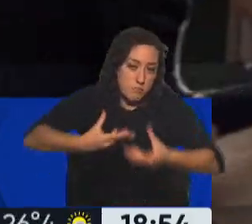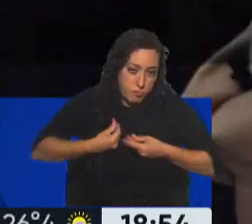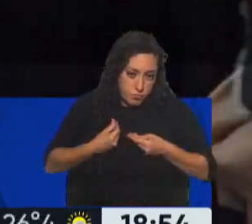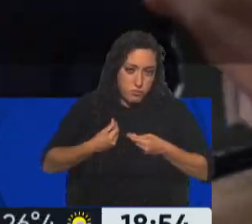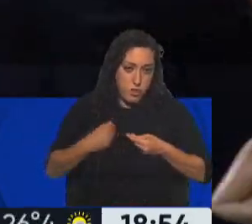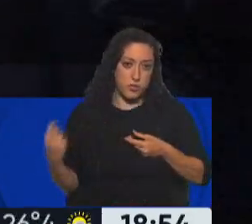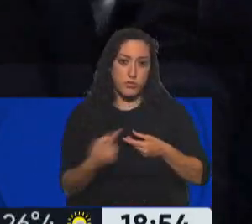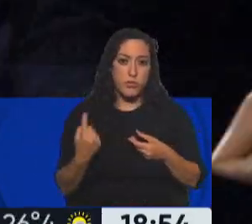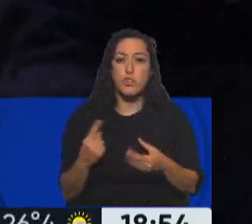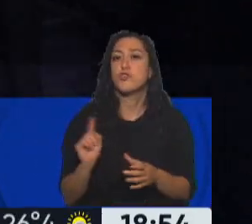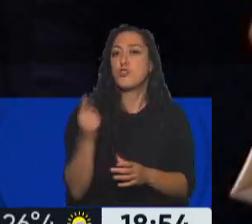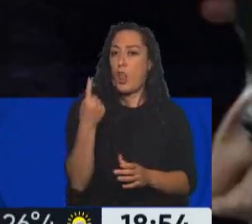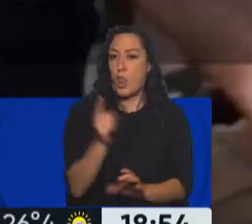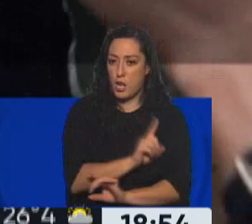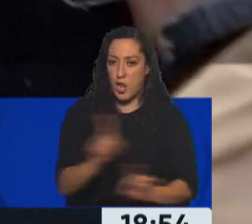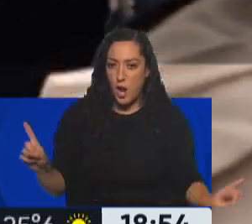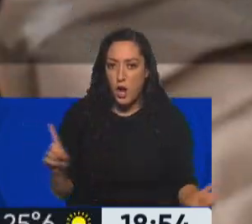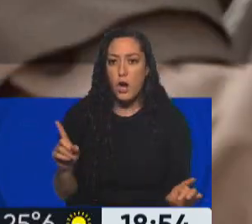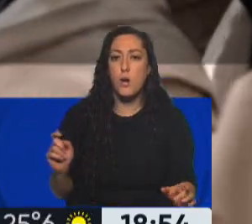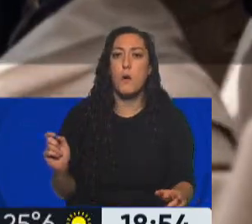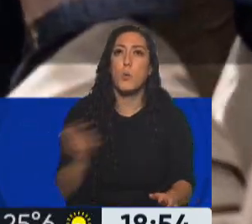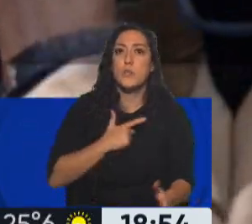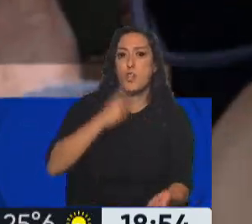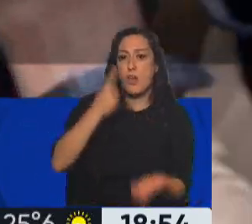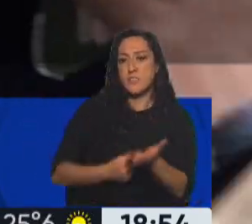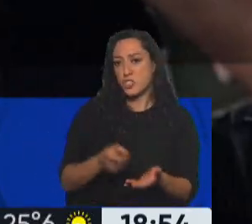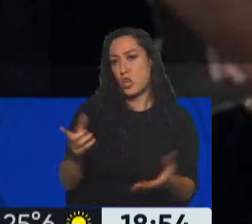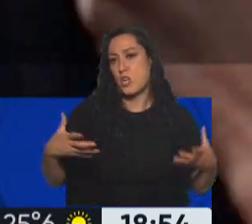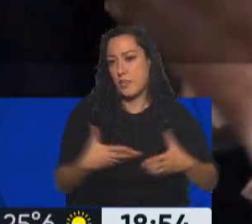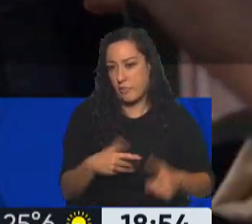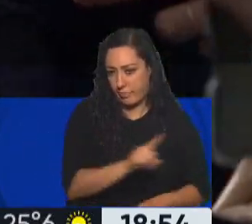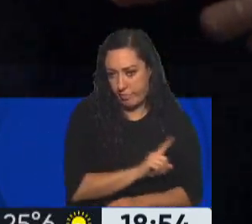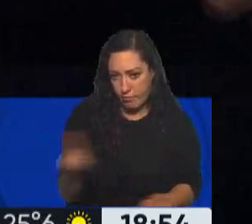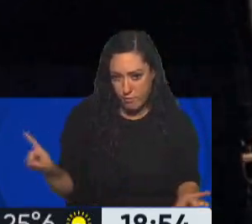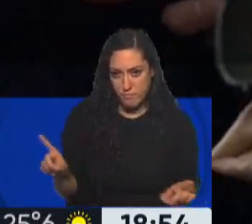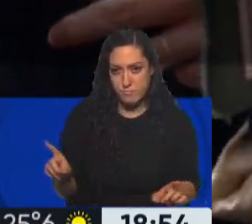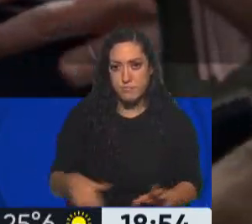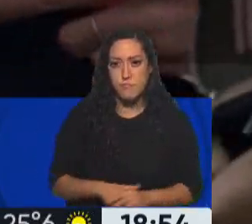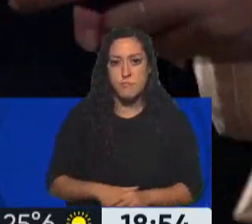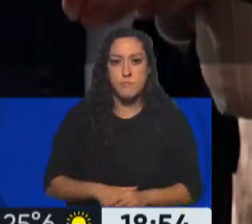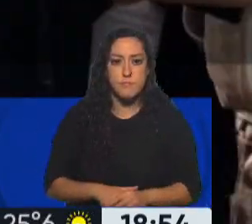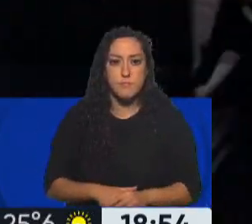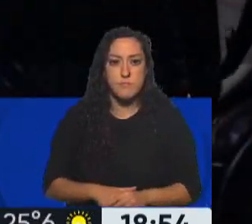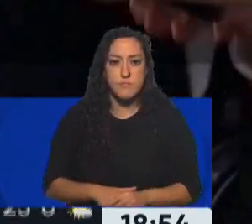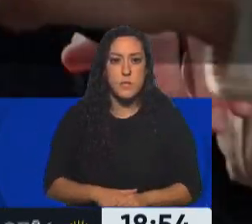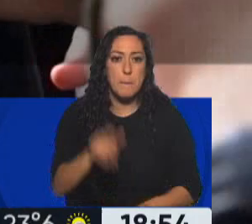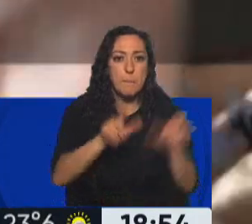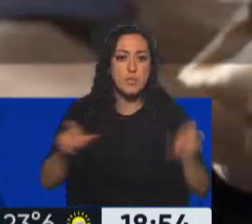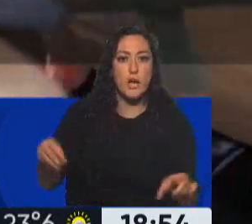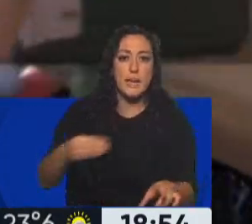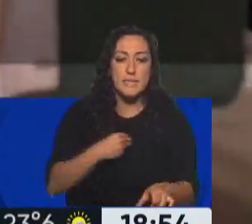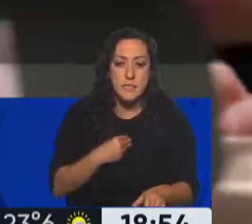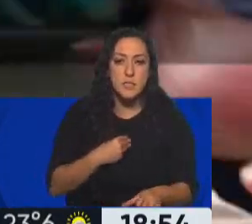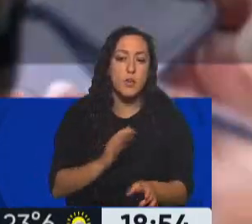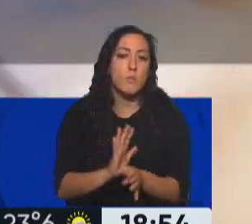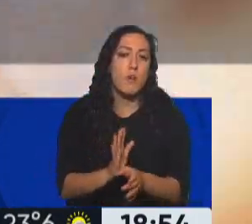entriamo soli, non è una cosa che facciamo da soli. Dietro di noi ci